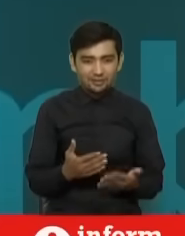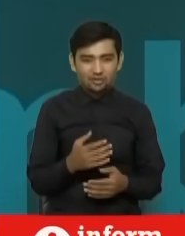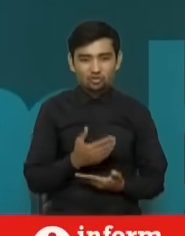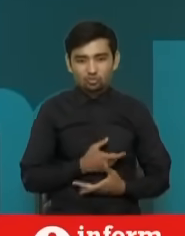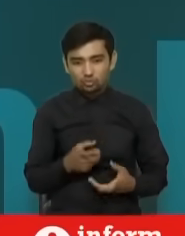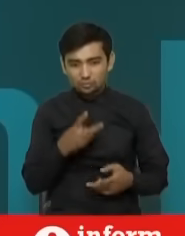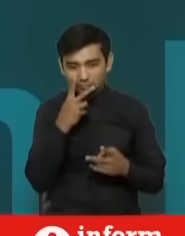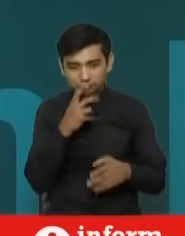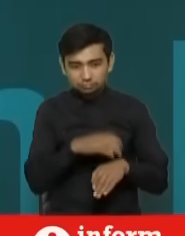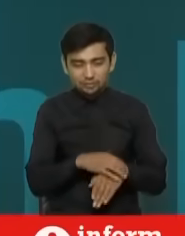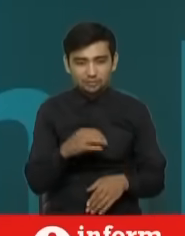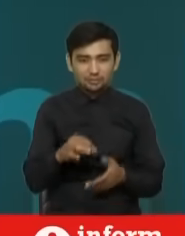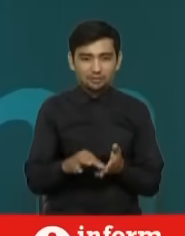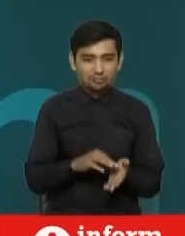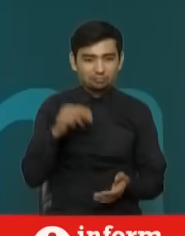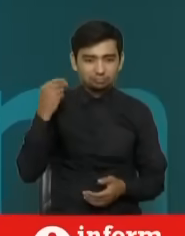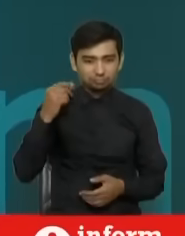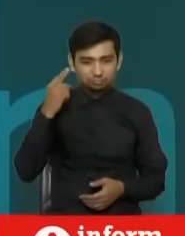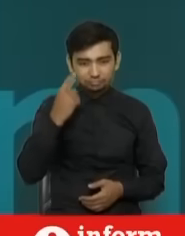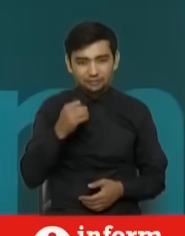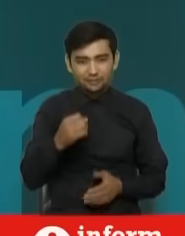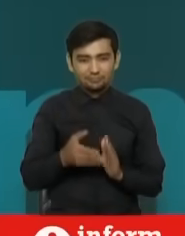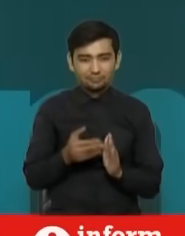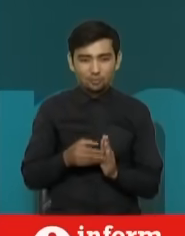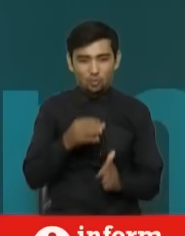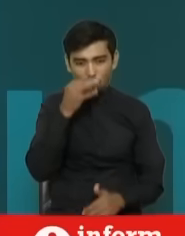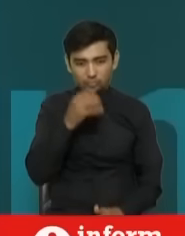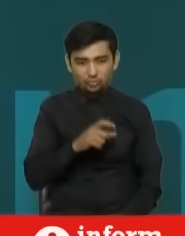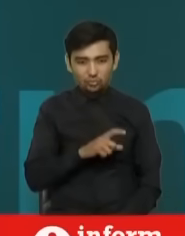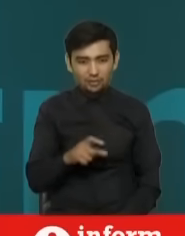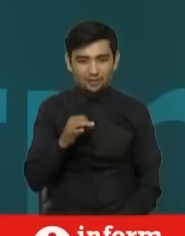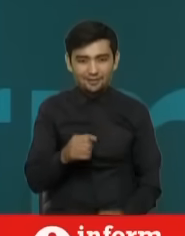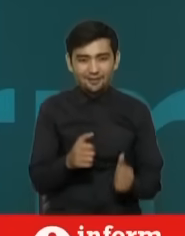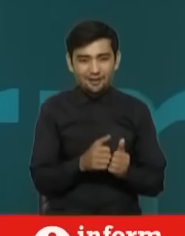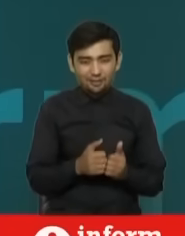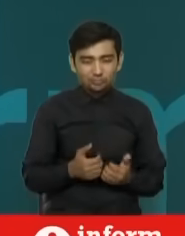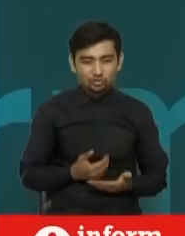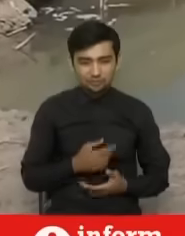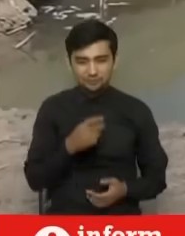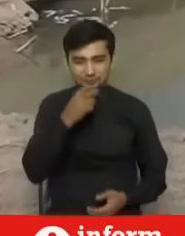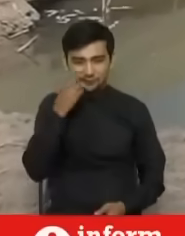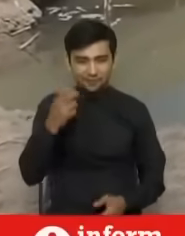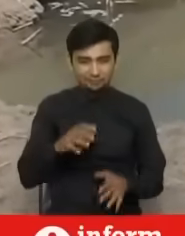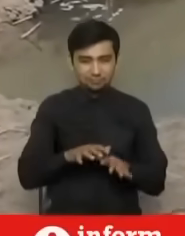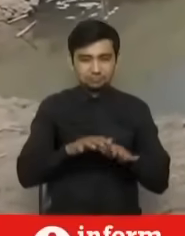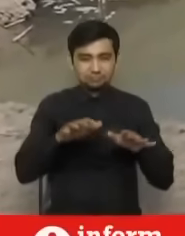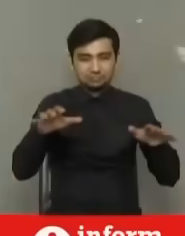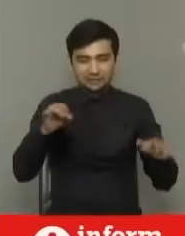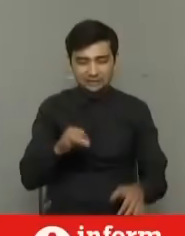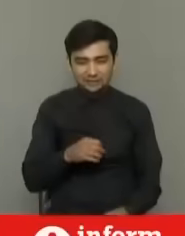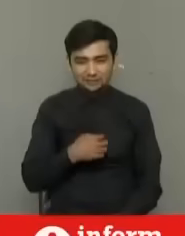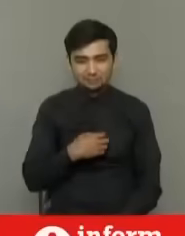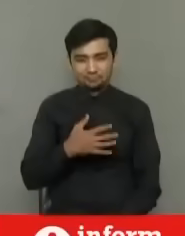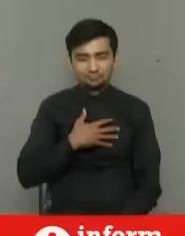қараша бірден дабыл қағып мамандарды шақыртыпты. Сол маңда тұратын жұрт өлексенің иісі ауаға таралып,